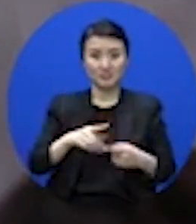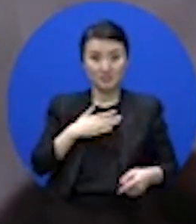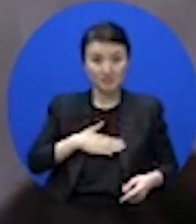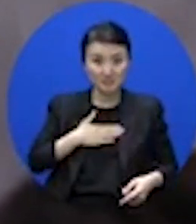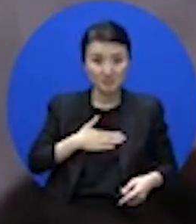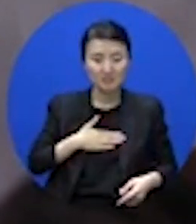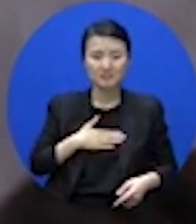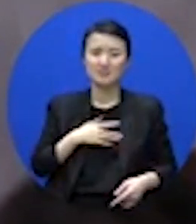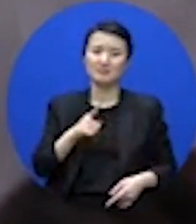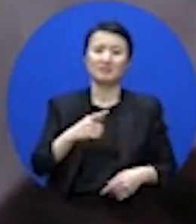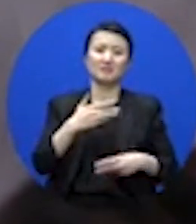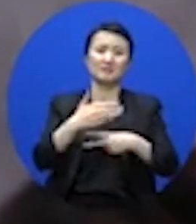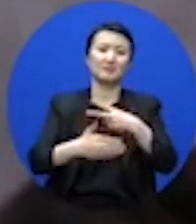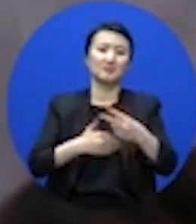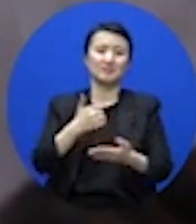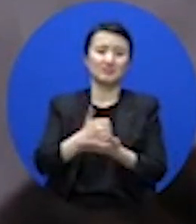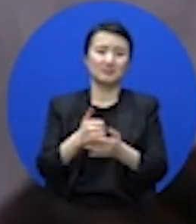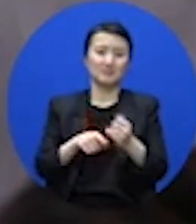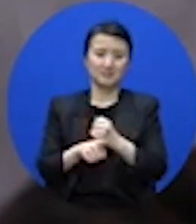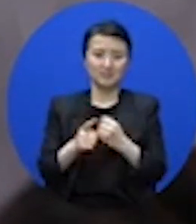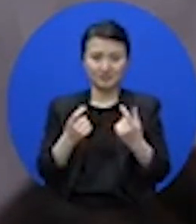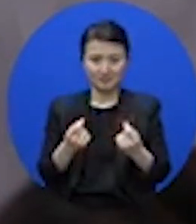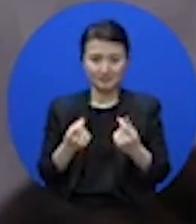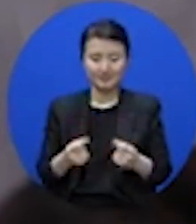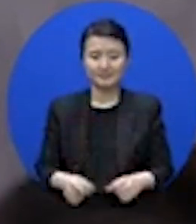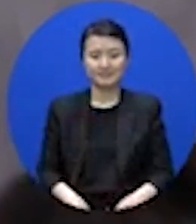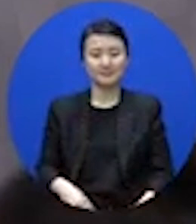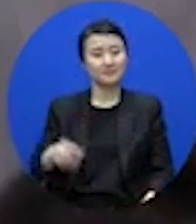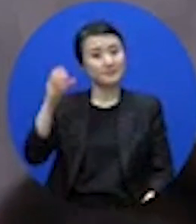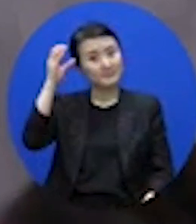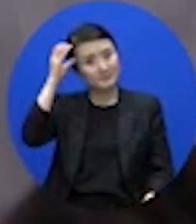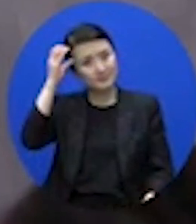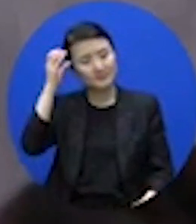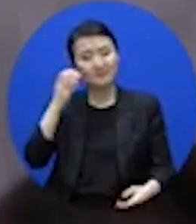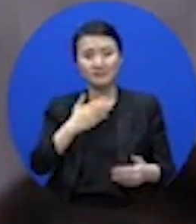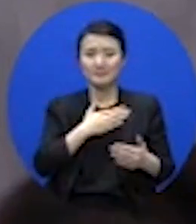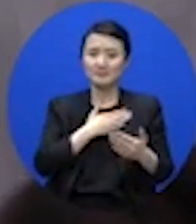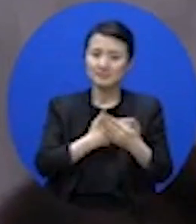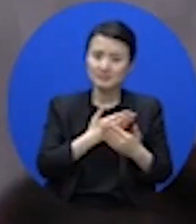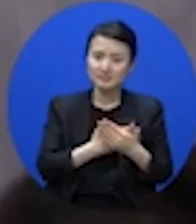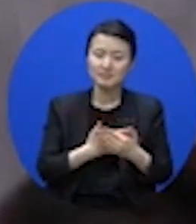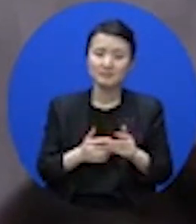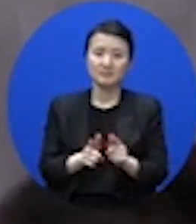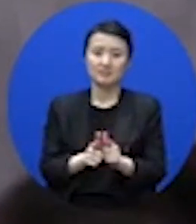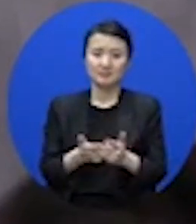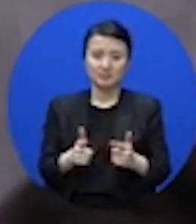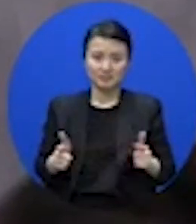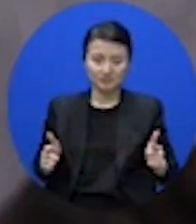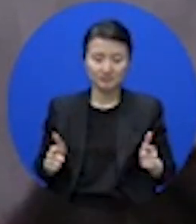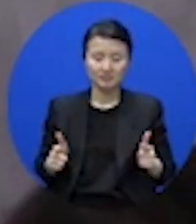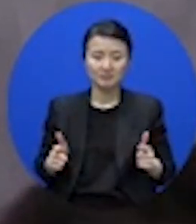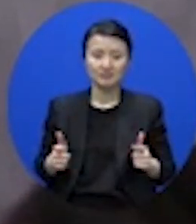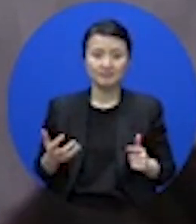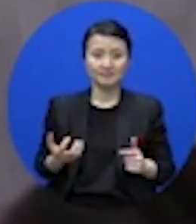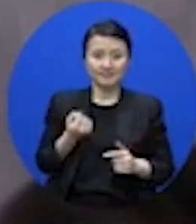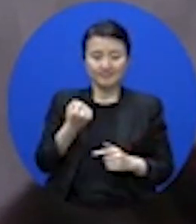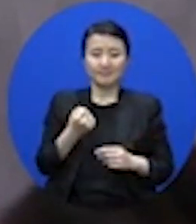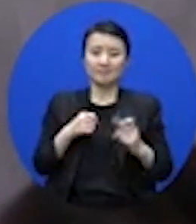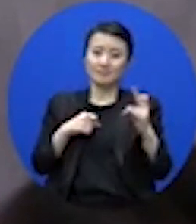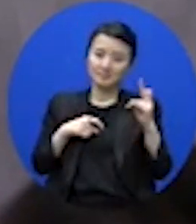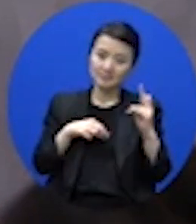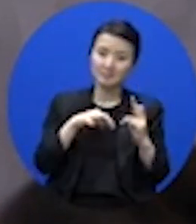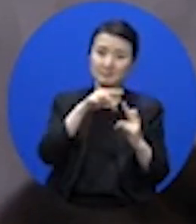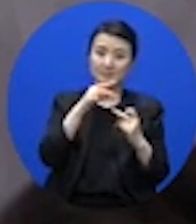단 기대와 설레임과 예 이런 것들을 가지고 우리가 올라가는 거잖아요.